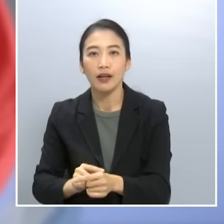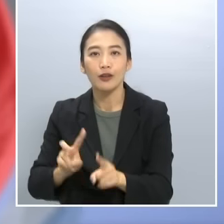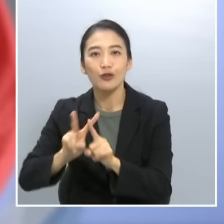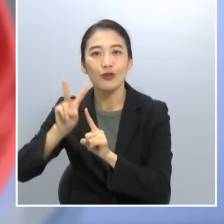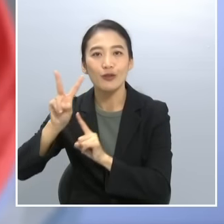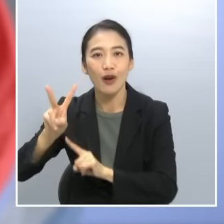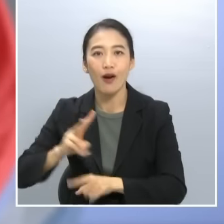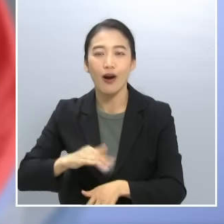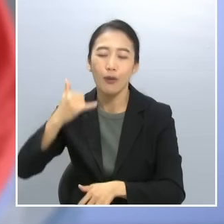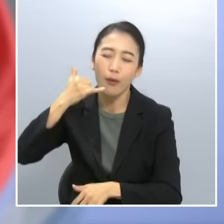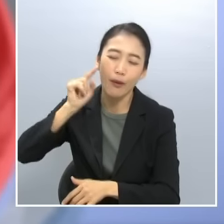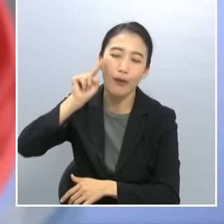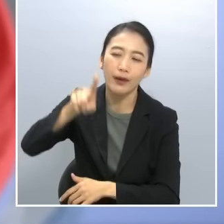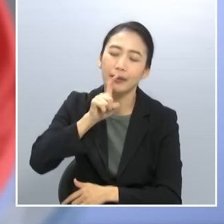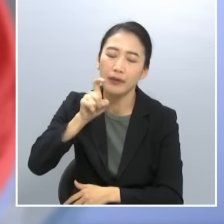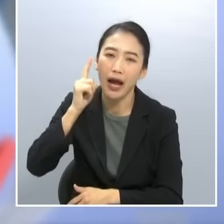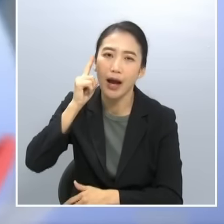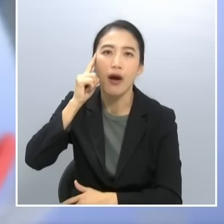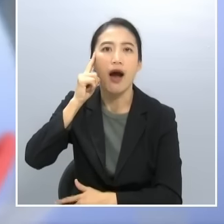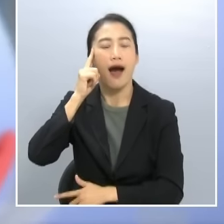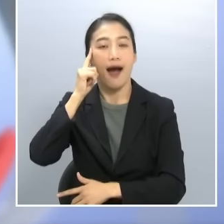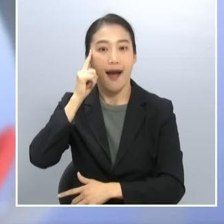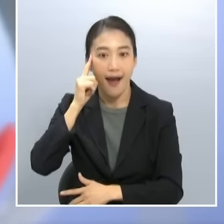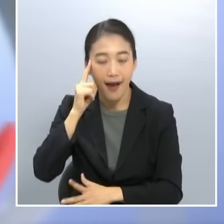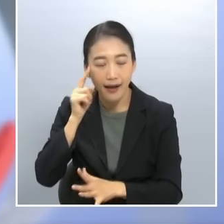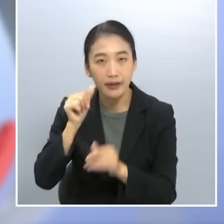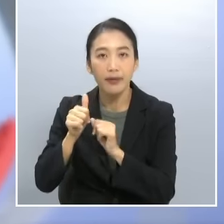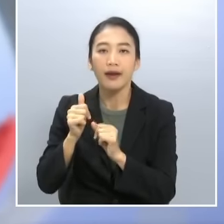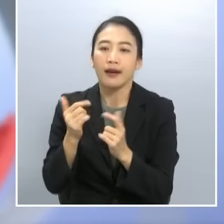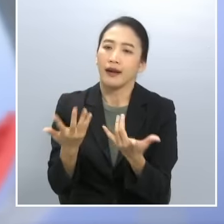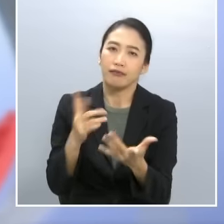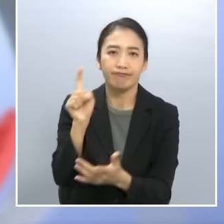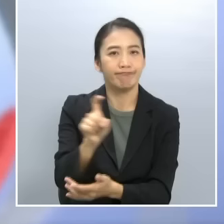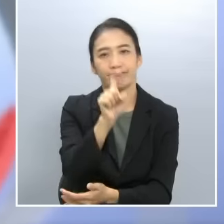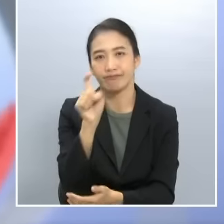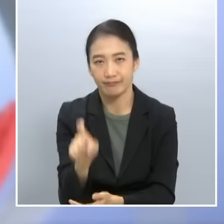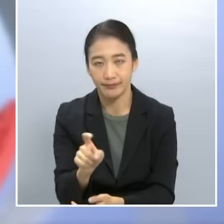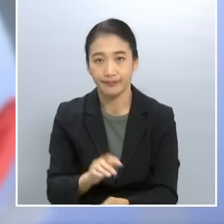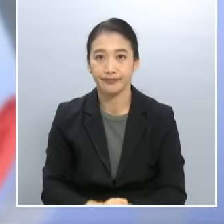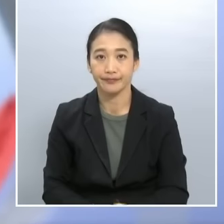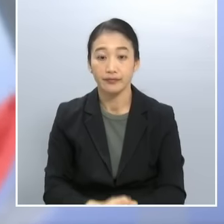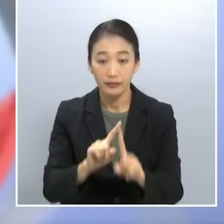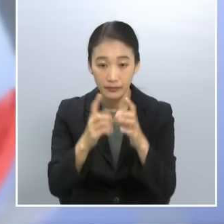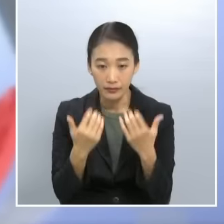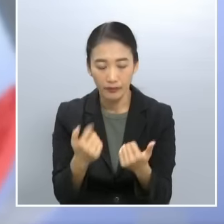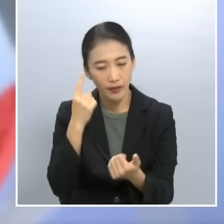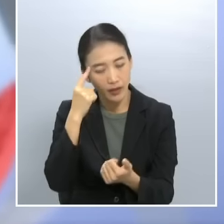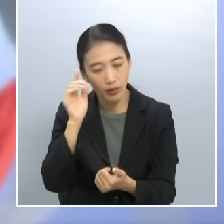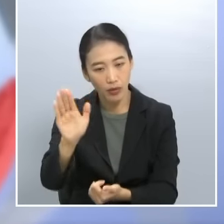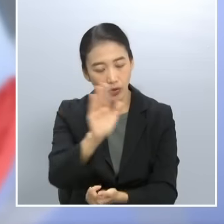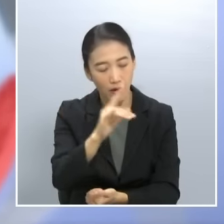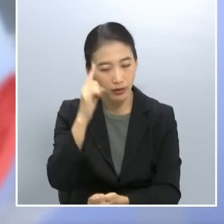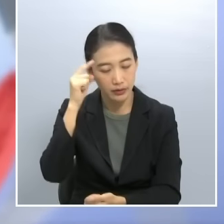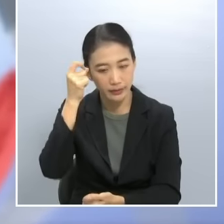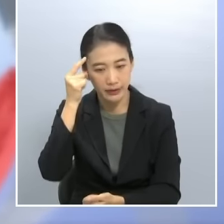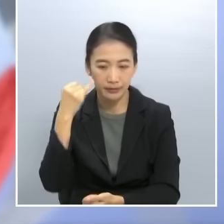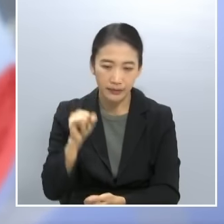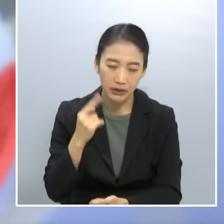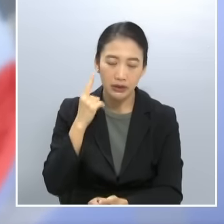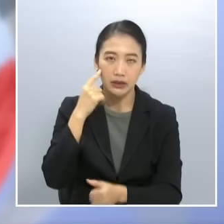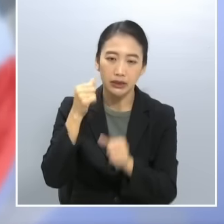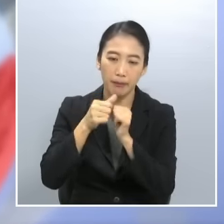ไม่ได้ก็จำไม่ได้ค่ะถูกมั้ยฮะก็อาจเป็นความผิดพลาดหรอกจากจากเอ่อความจำความคิดของบางคนก็อาจจะก็ต้องทำอะไร